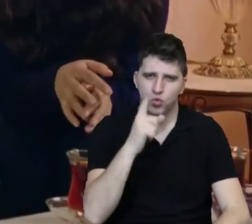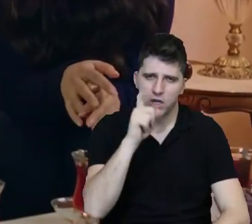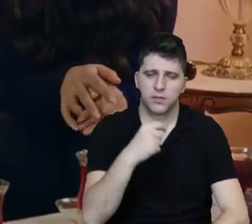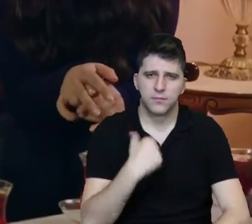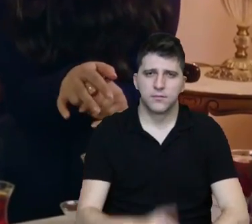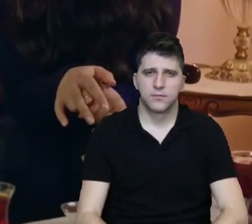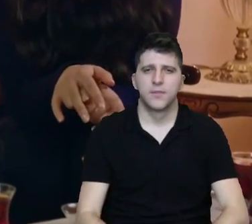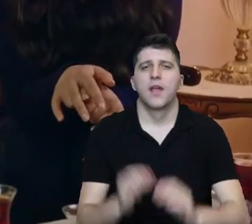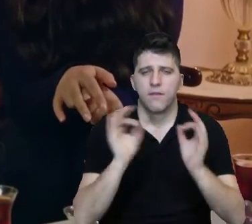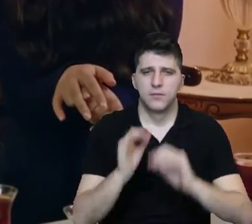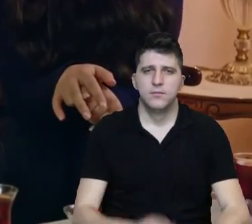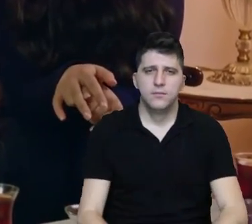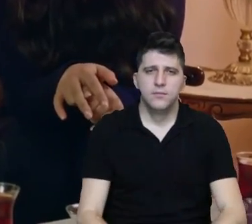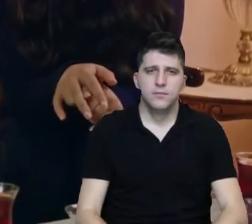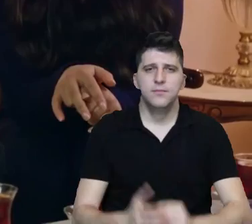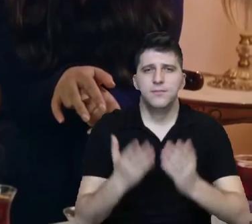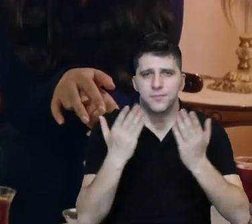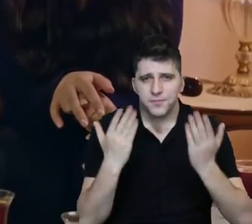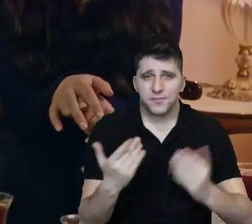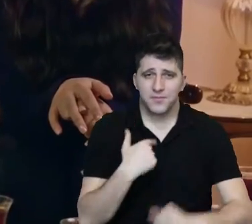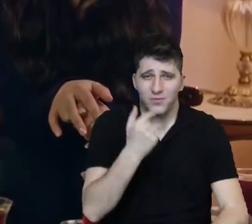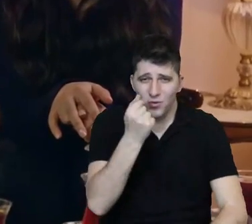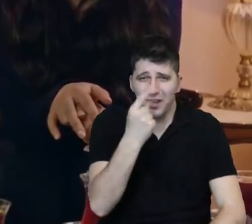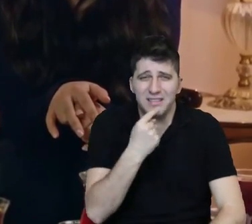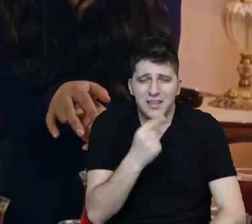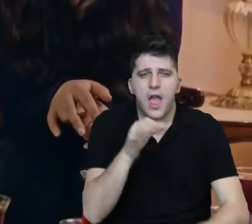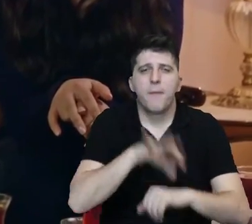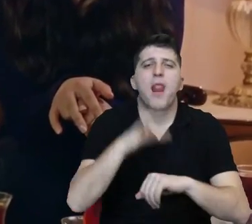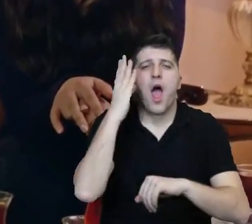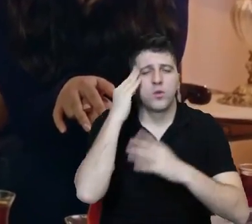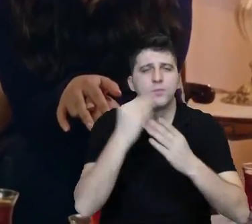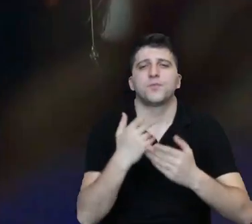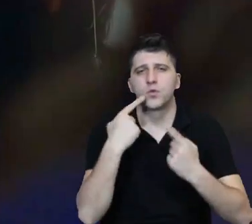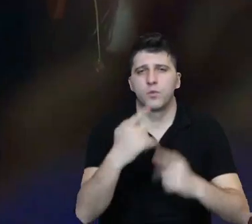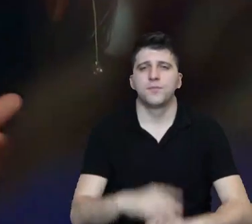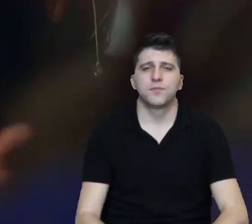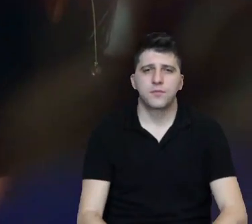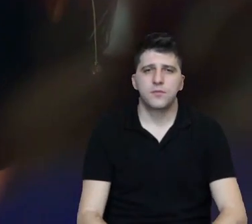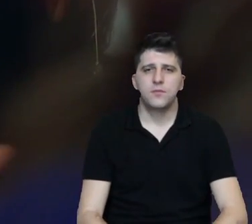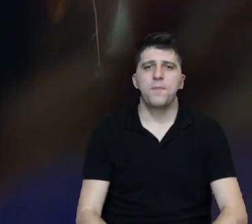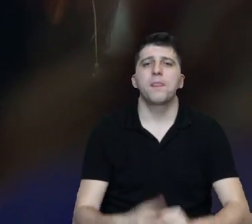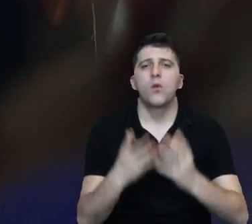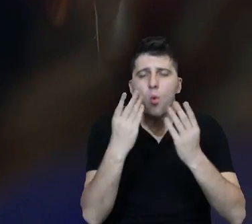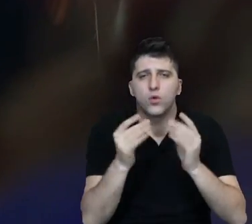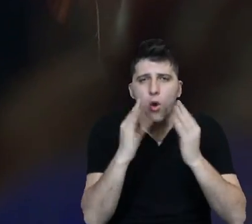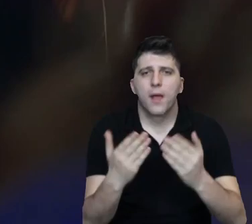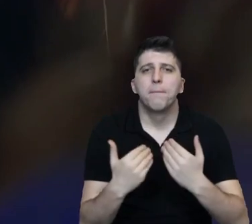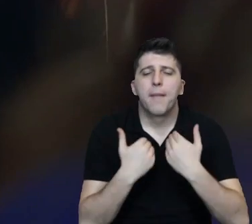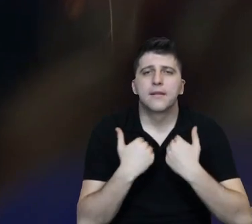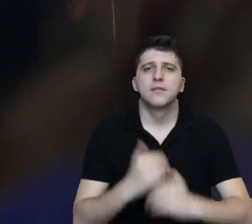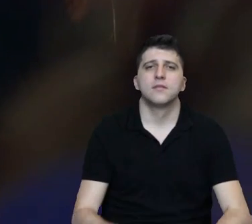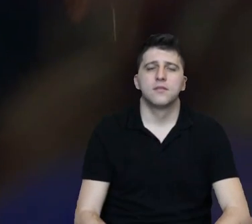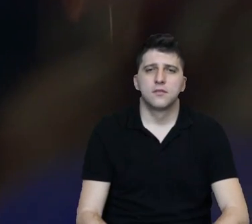soracağım. Evet. Yani böyle leb demeden leblebi hesabı yani, öyle diyor. Canım olur mu öyle şey? Ben